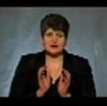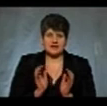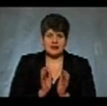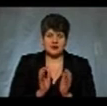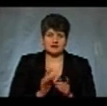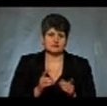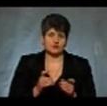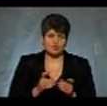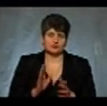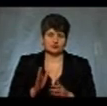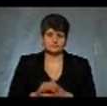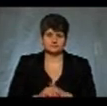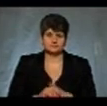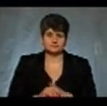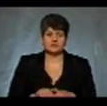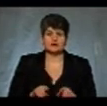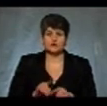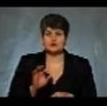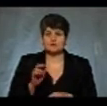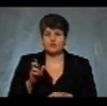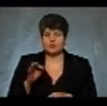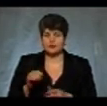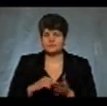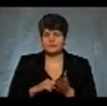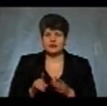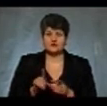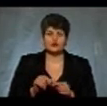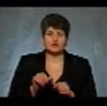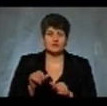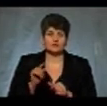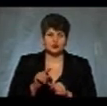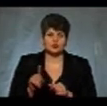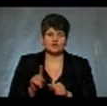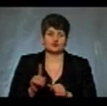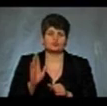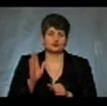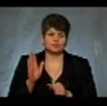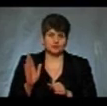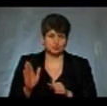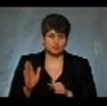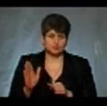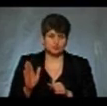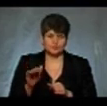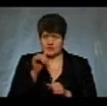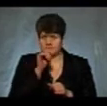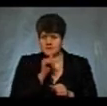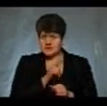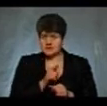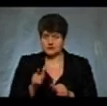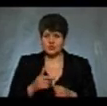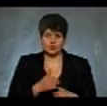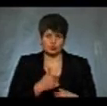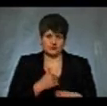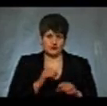та боєприпасів. І також Олександр Богомол зазначив і про те, що окрім того, що триватиме місячник добровільної здачі